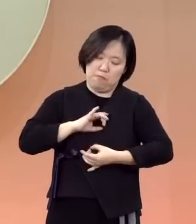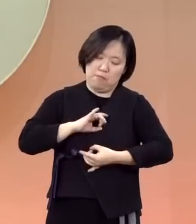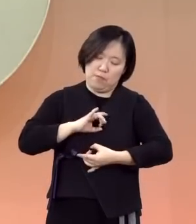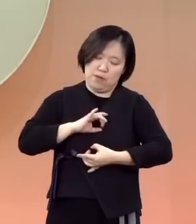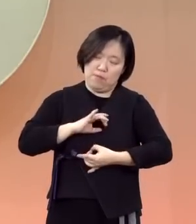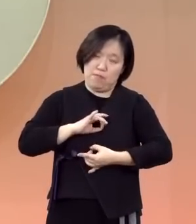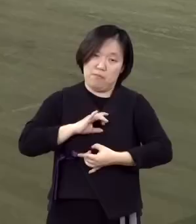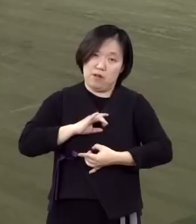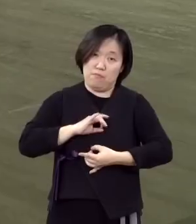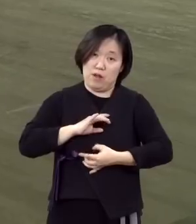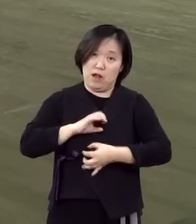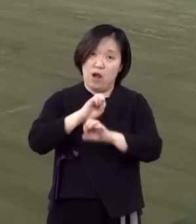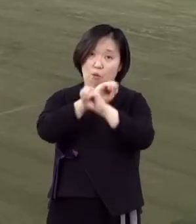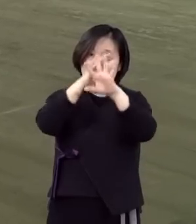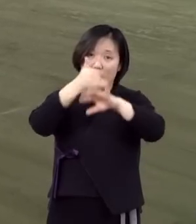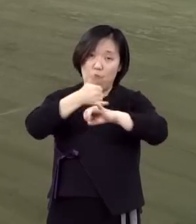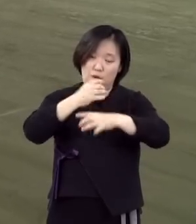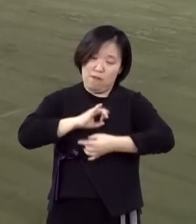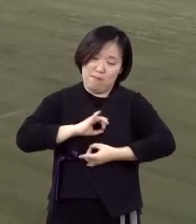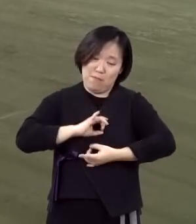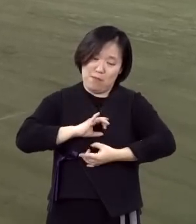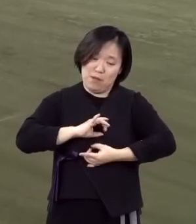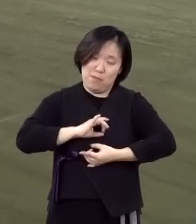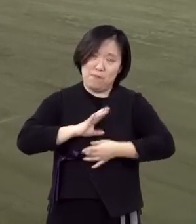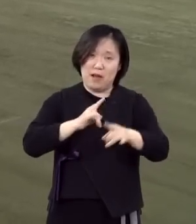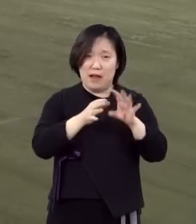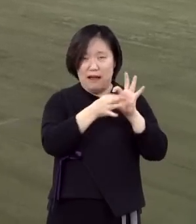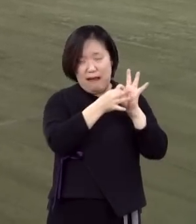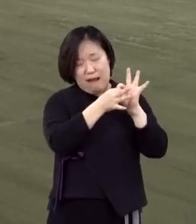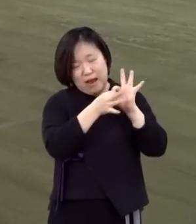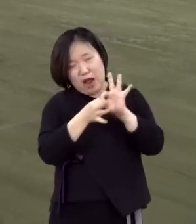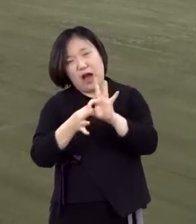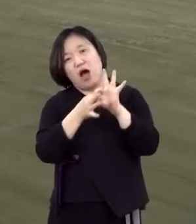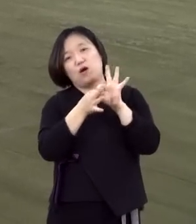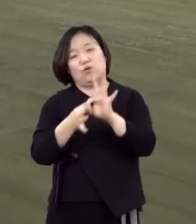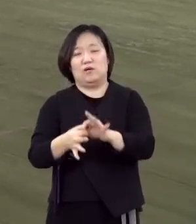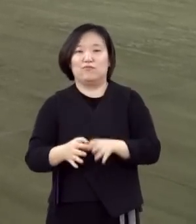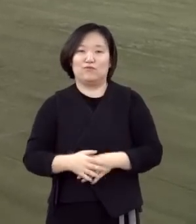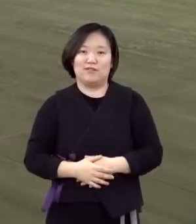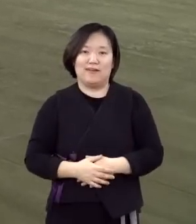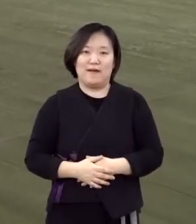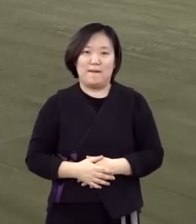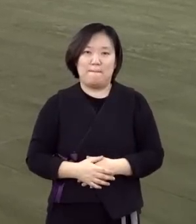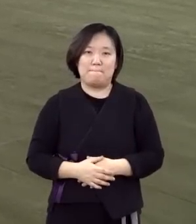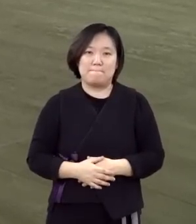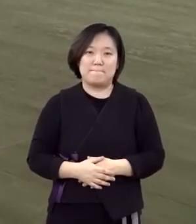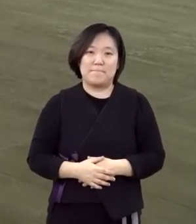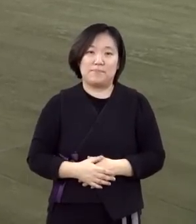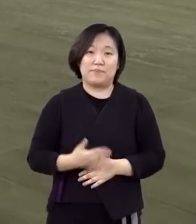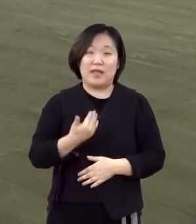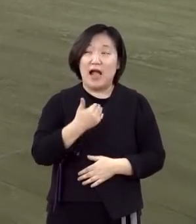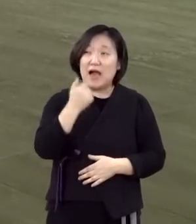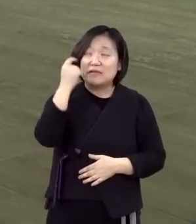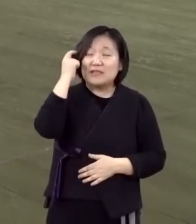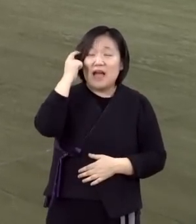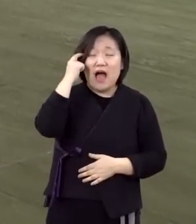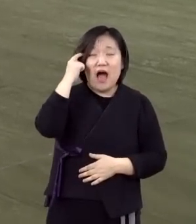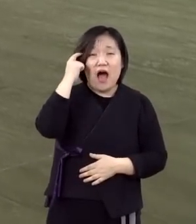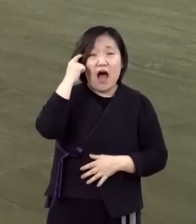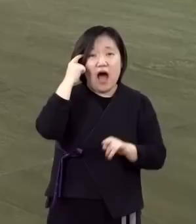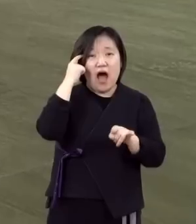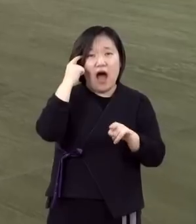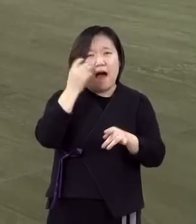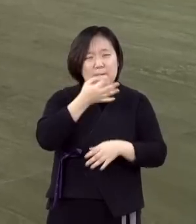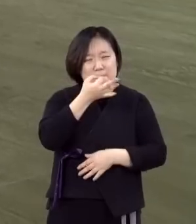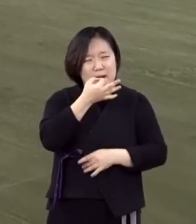그곳에누워있는동안하루종일마음속으로관세음보살만염송했다고말했다.그는계속해서주문을외우고또 외웠다. 희미한의식속에서도 그가얼마나